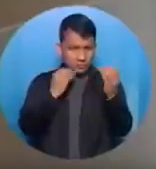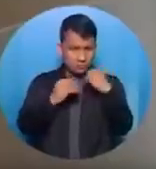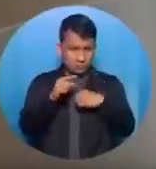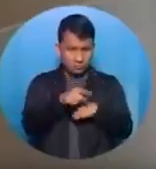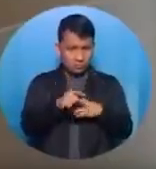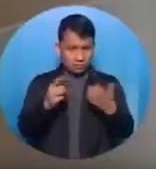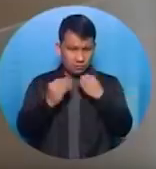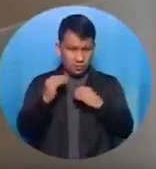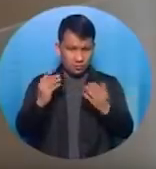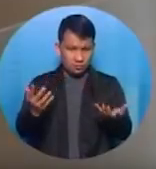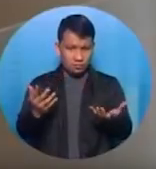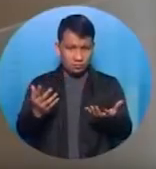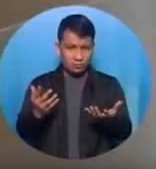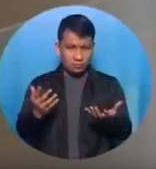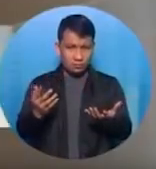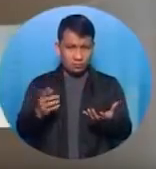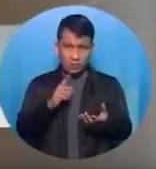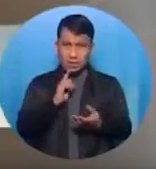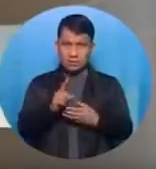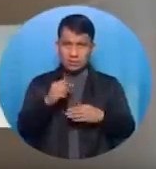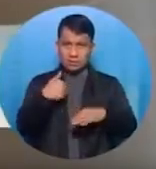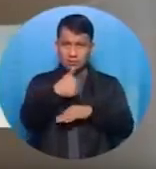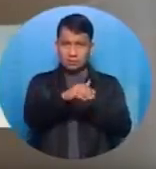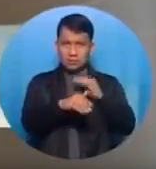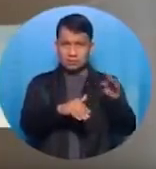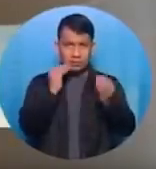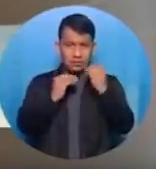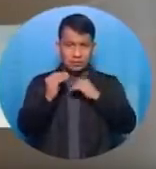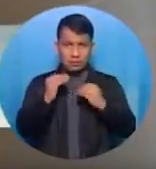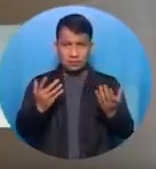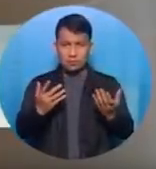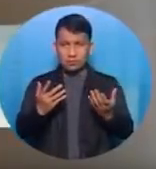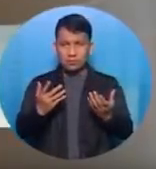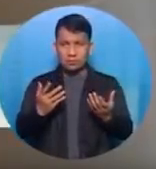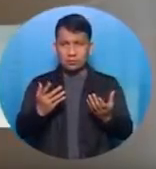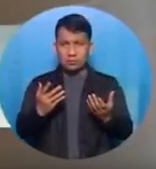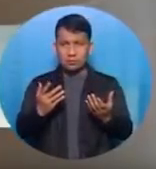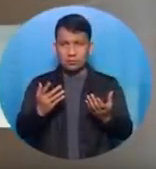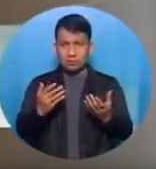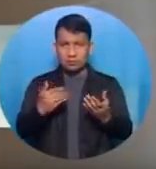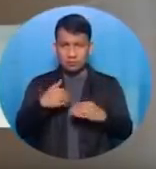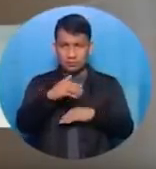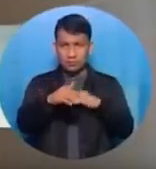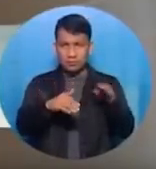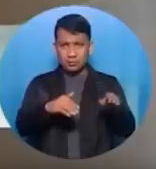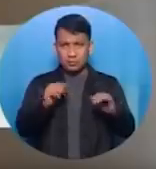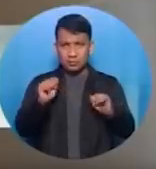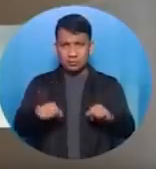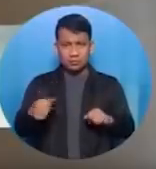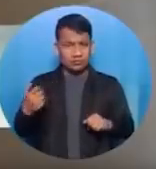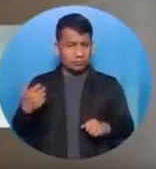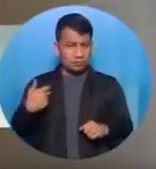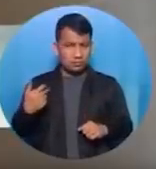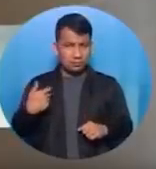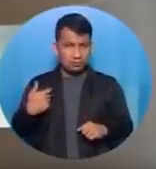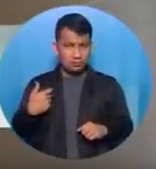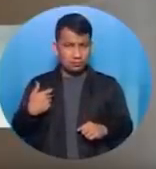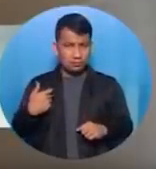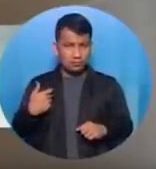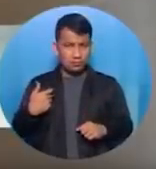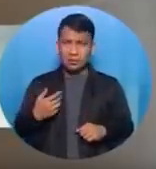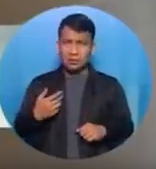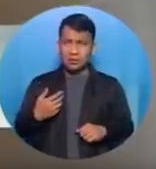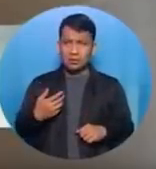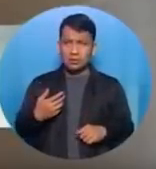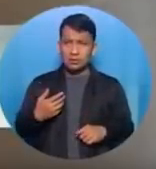Wala silang kinakain eh. Hindi, sir. Pinapadala namin siya, sir. At saka, may tindahan niya ako na babayaran doon